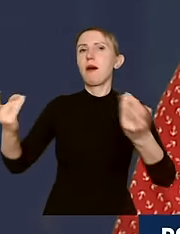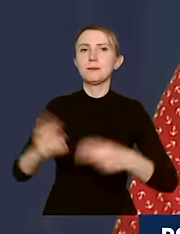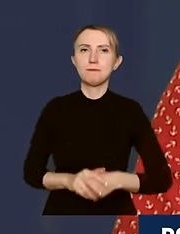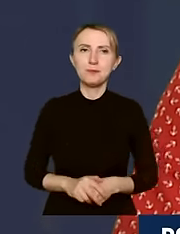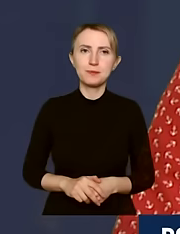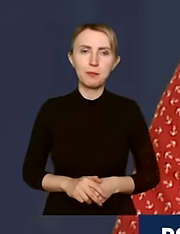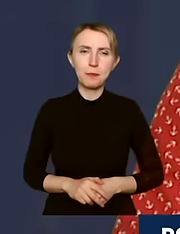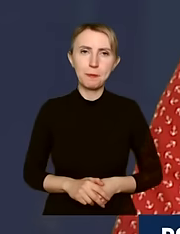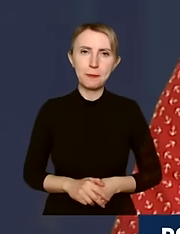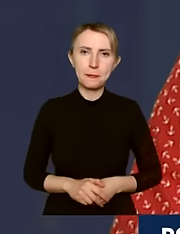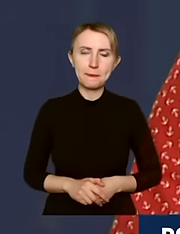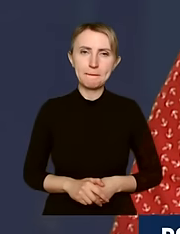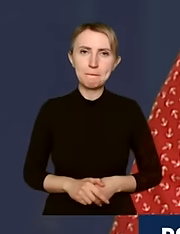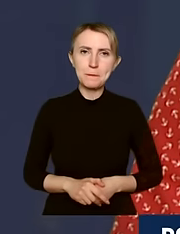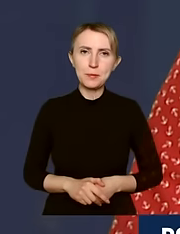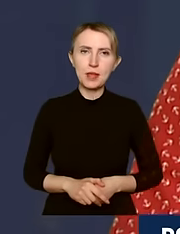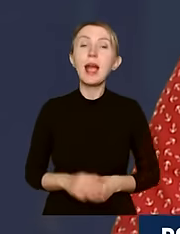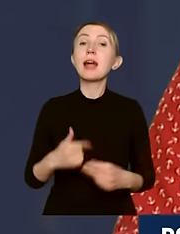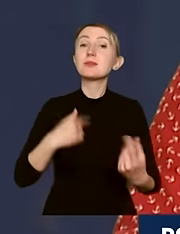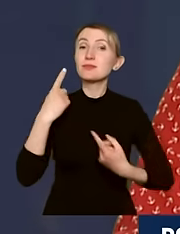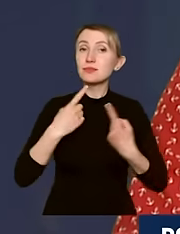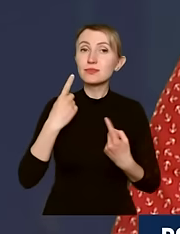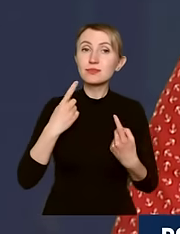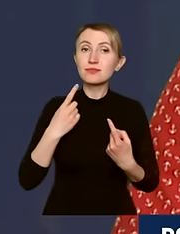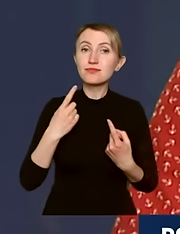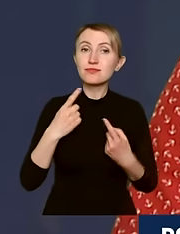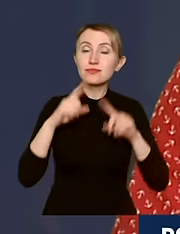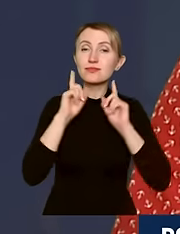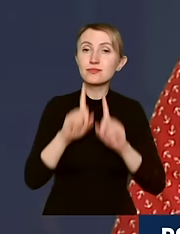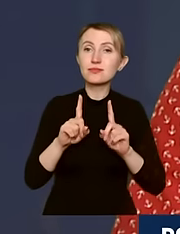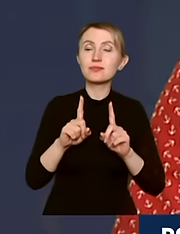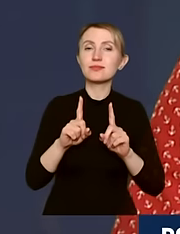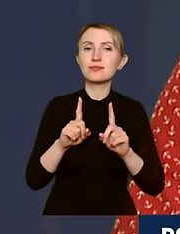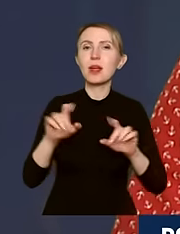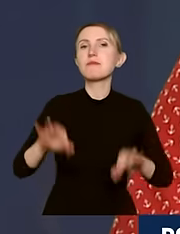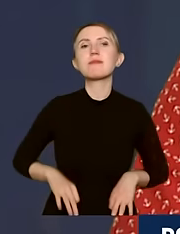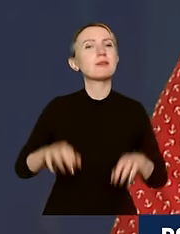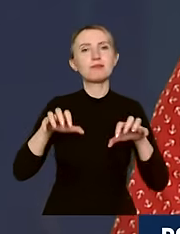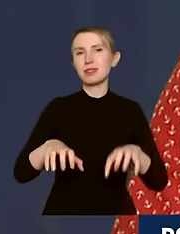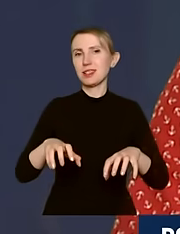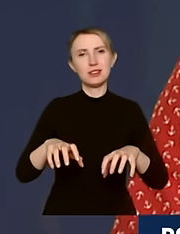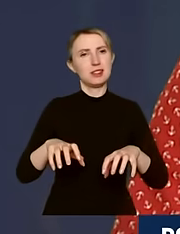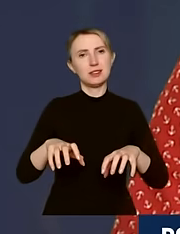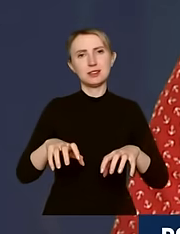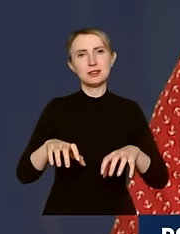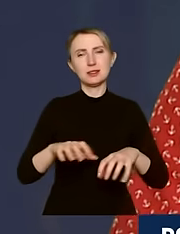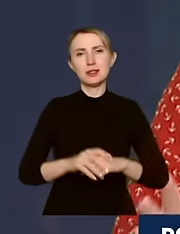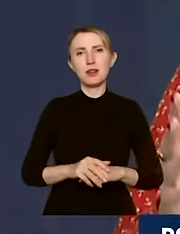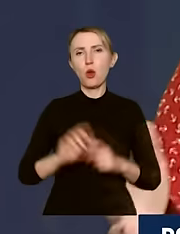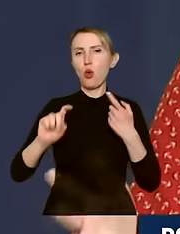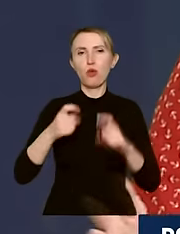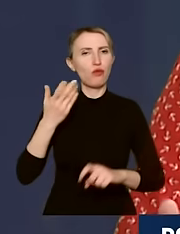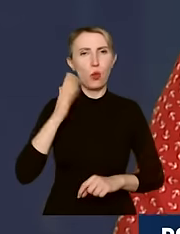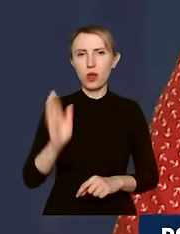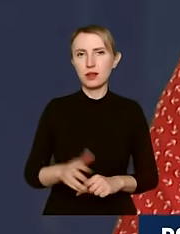dyskutujemy. I ja myślę, że koniec końców pan prezes nie zostanie odwołany,